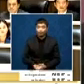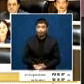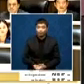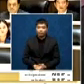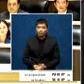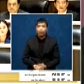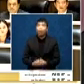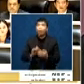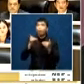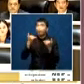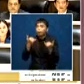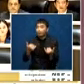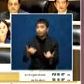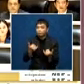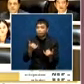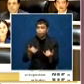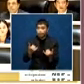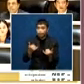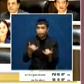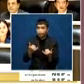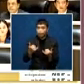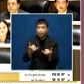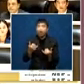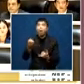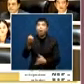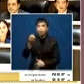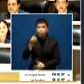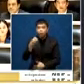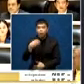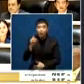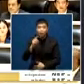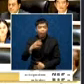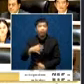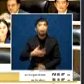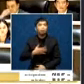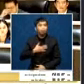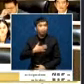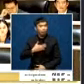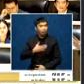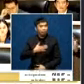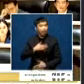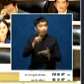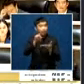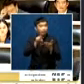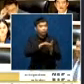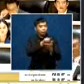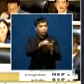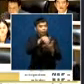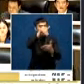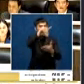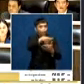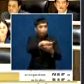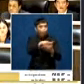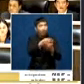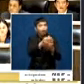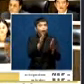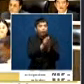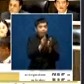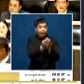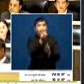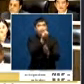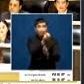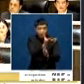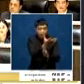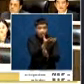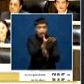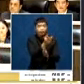าไม่คบคุณกันแล้วล่ะ นะครับ คือคุณวนาวรัตน์ต้องอย่าโกหกประชาชนอ่ะคือในทางนึงคืองด